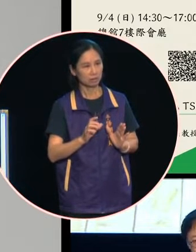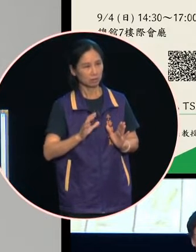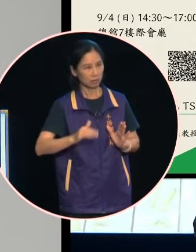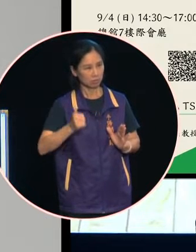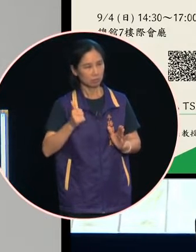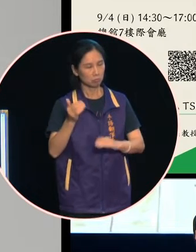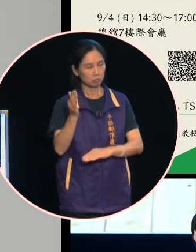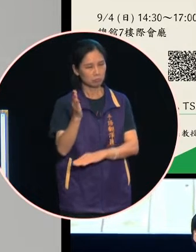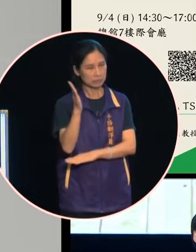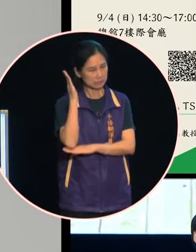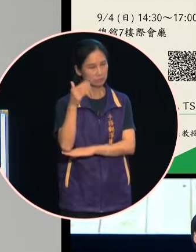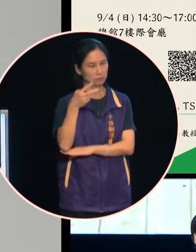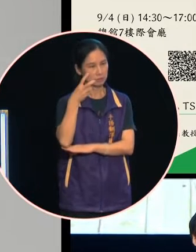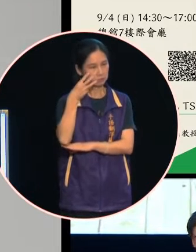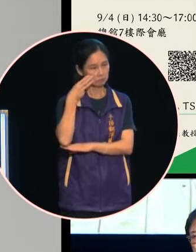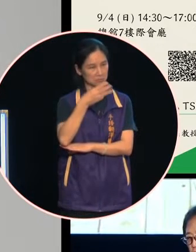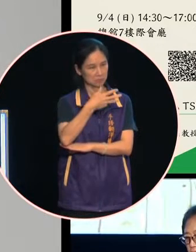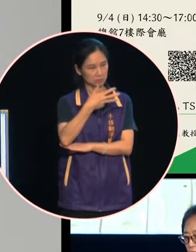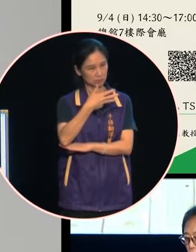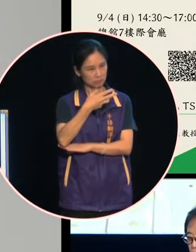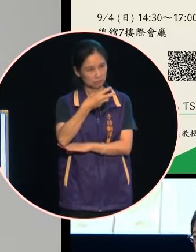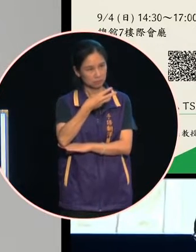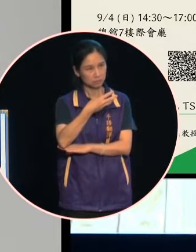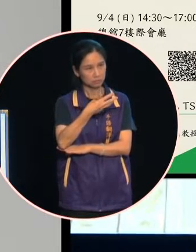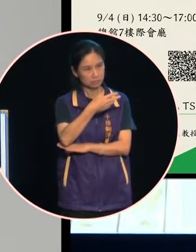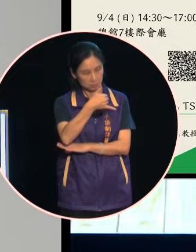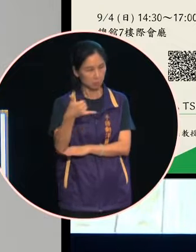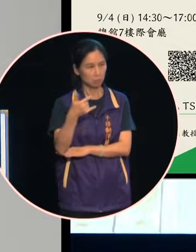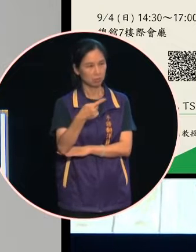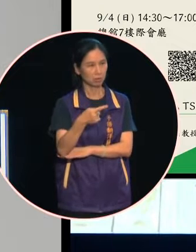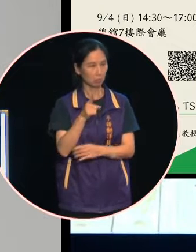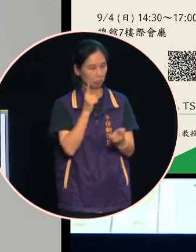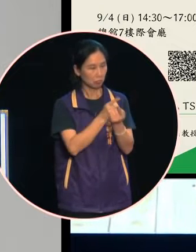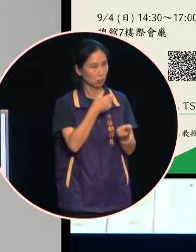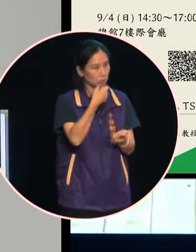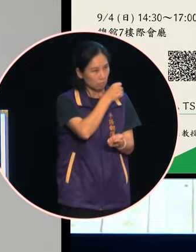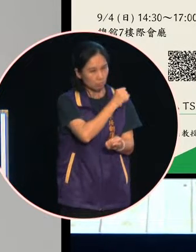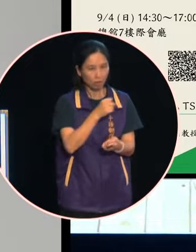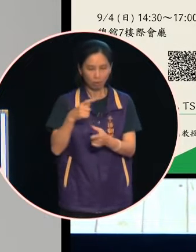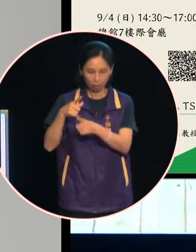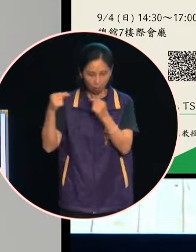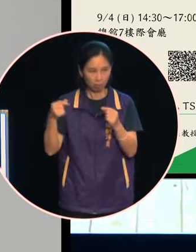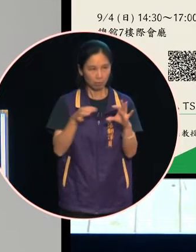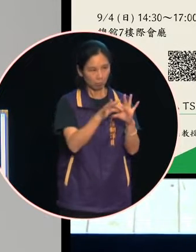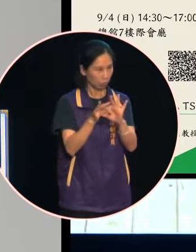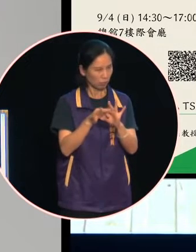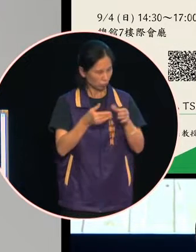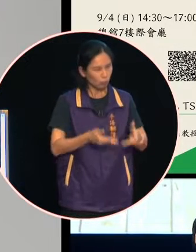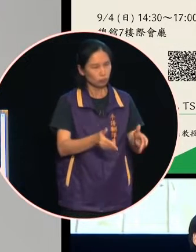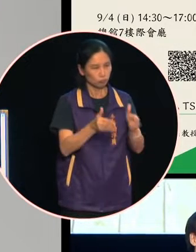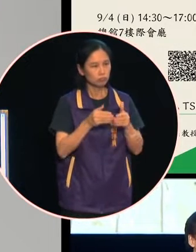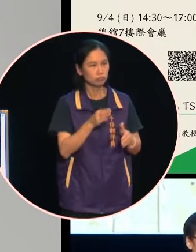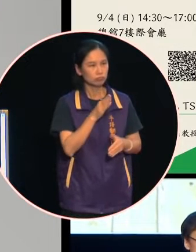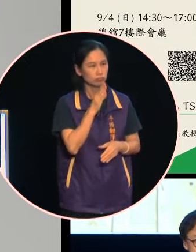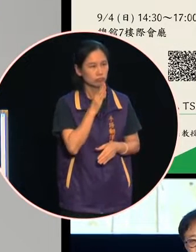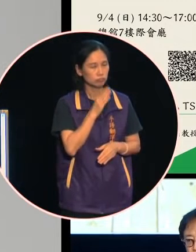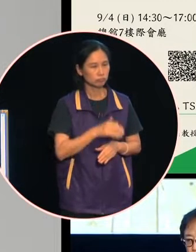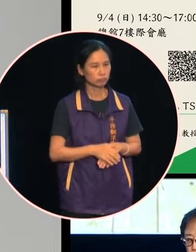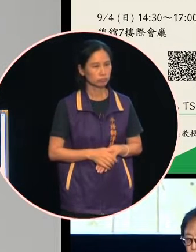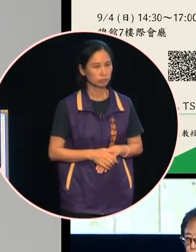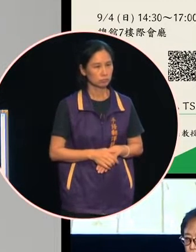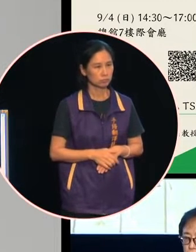建筑家，也对台日关系，尤其是对台日关系超级重要的一个建筑领